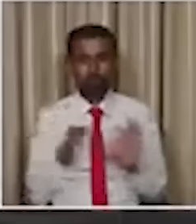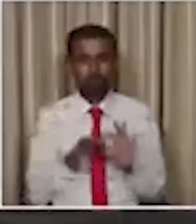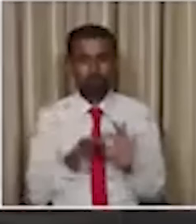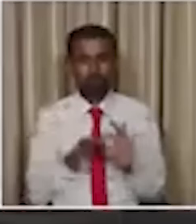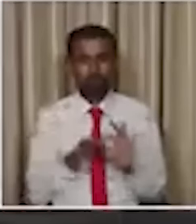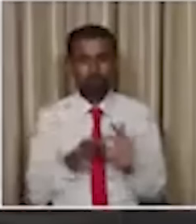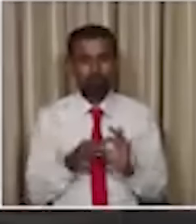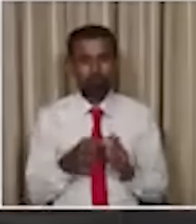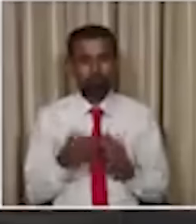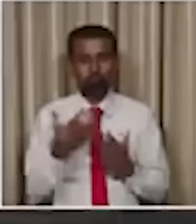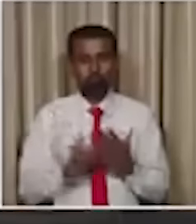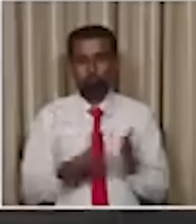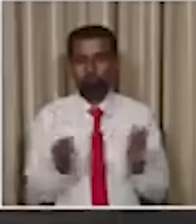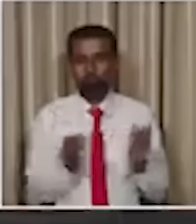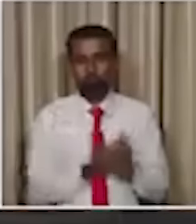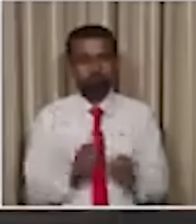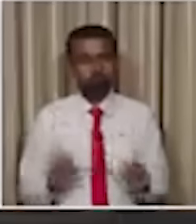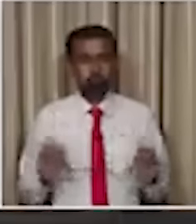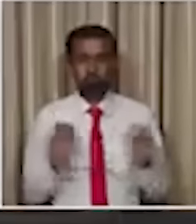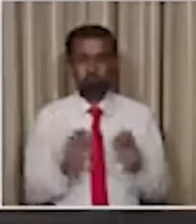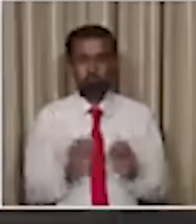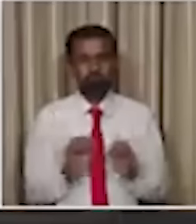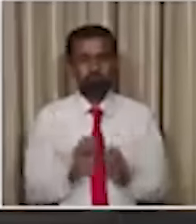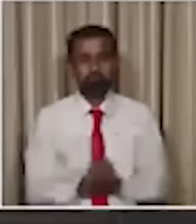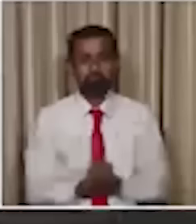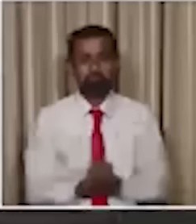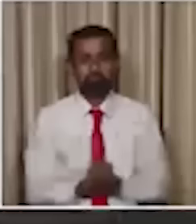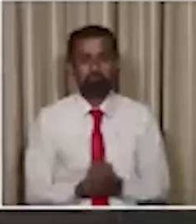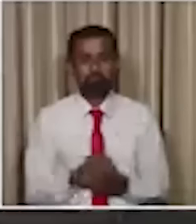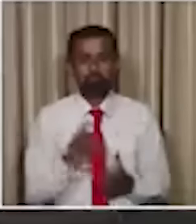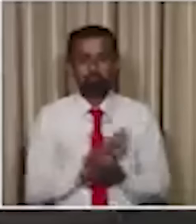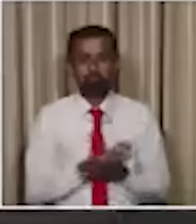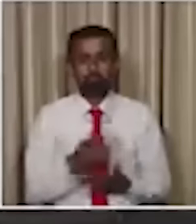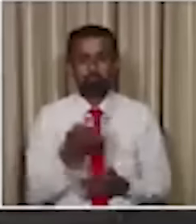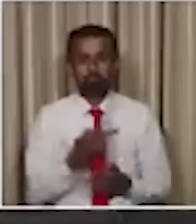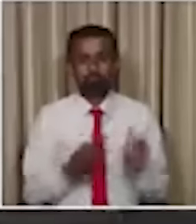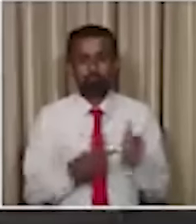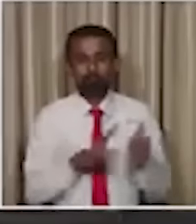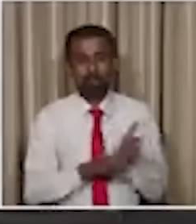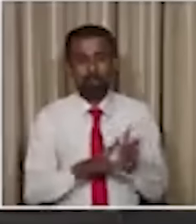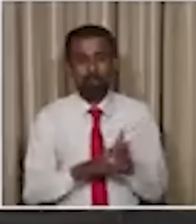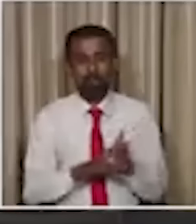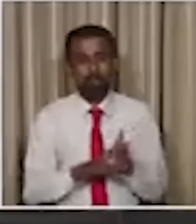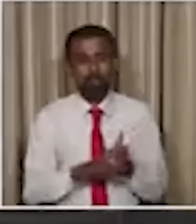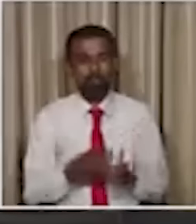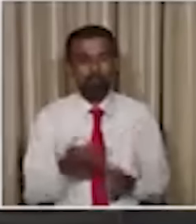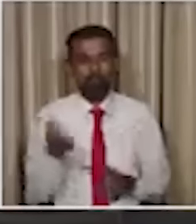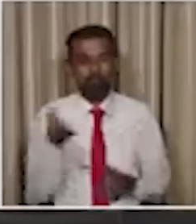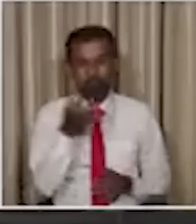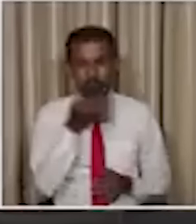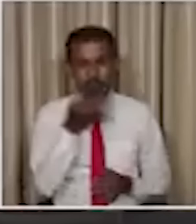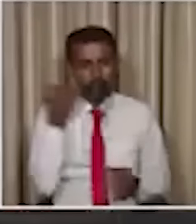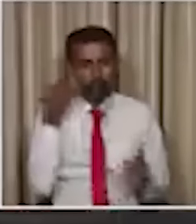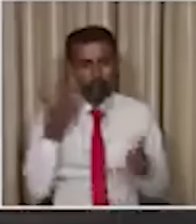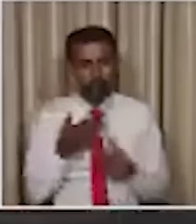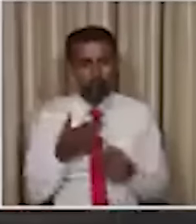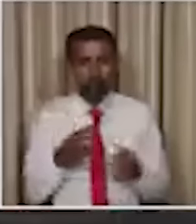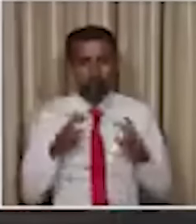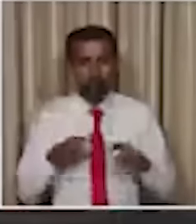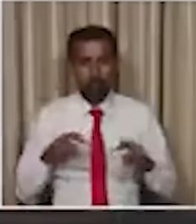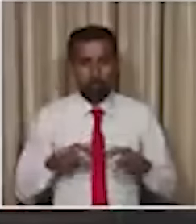කිසිම වාර්තාවක් සඳහන් වෙලා නැහැ. ඒ වගේම චැනල් ෆෝ නාලිකාව මගින් එල්ල කරන චෝදනා පිළිබඳ